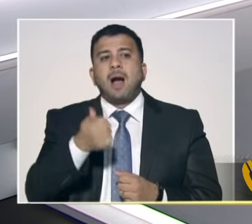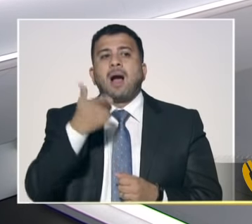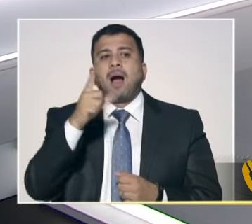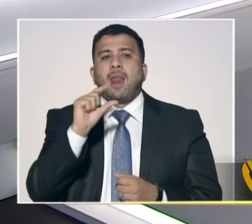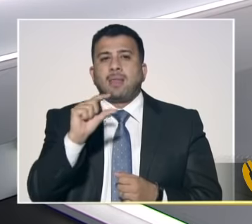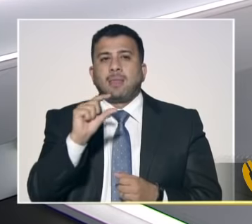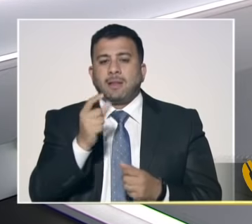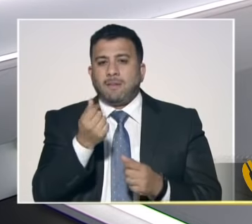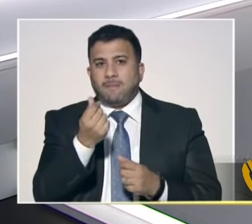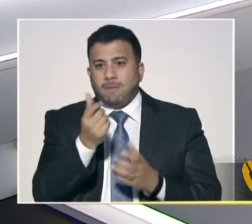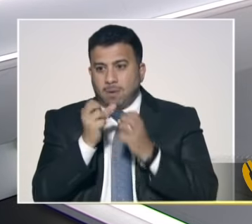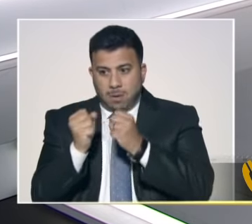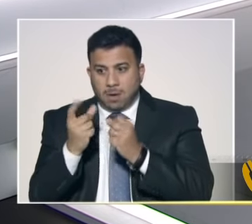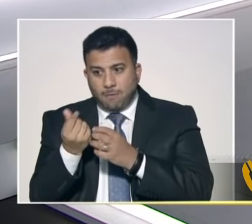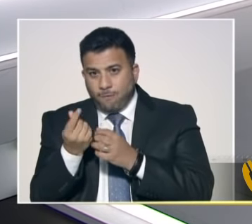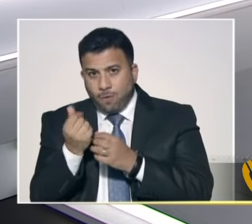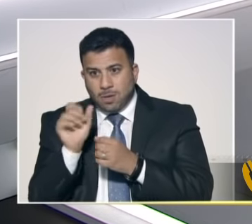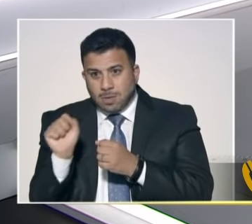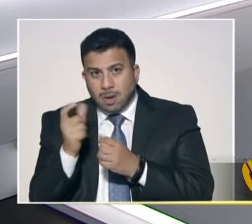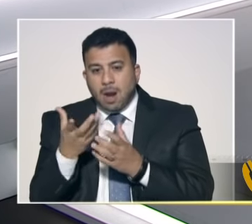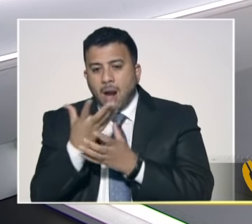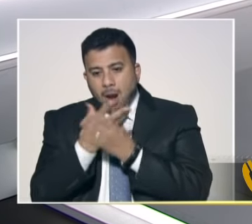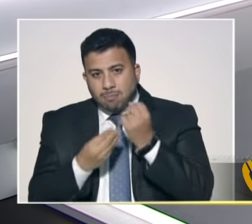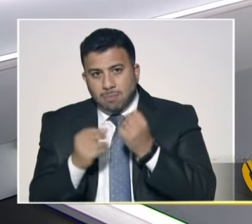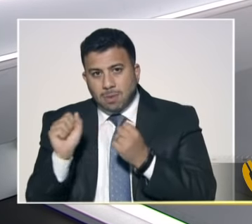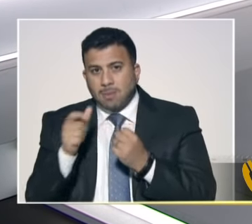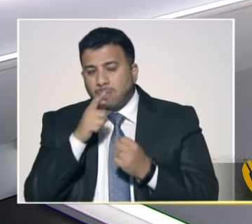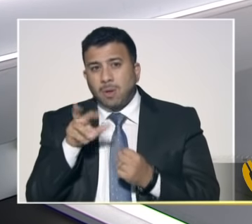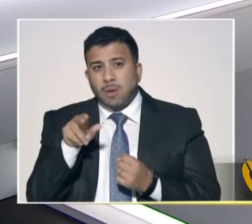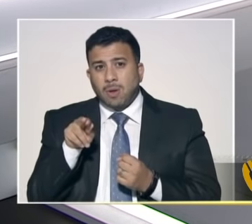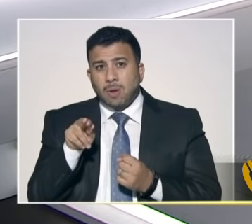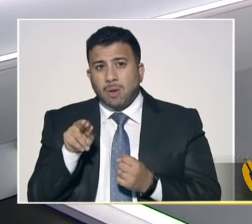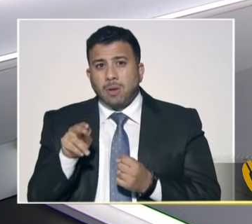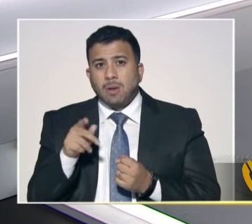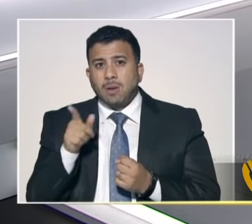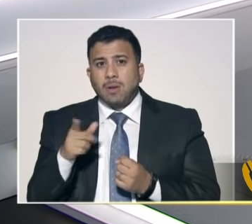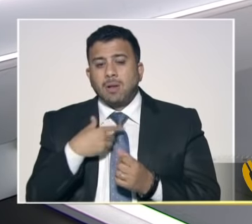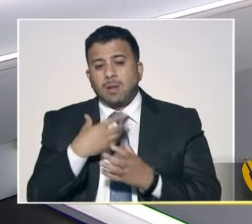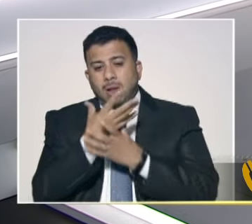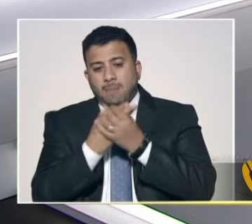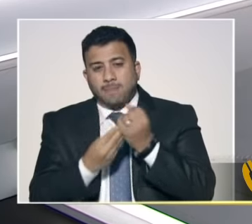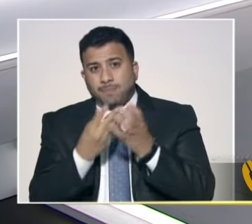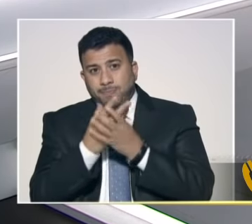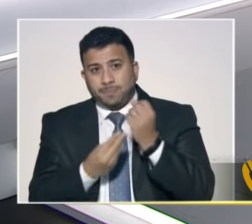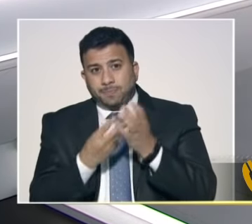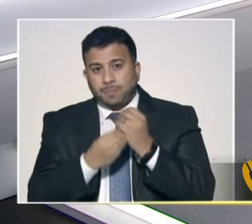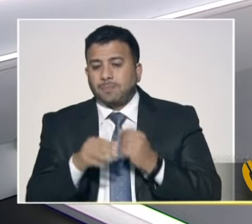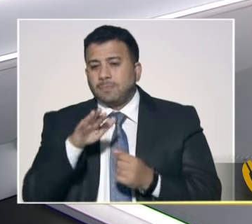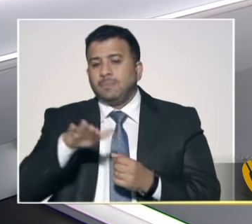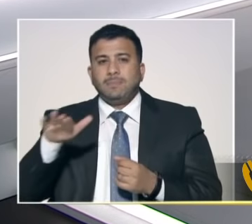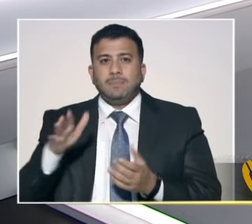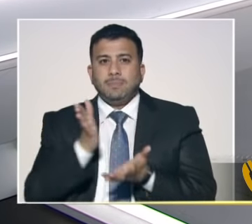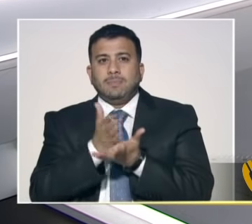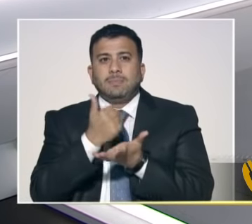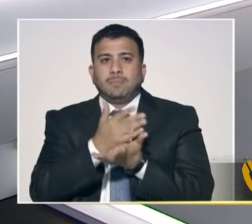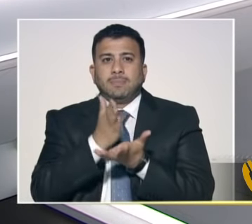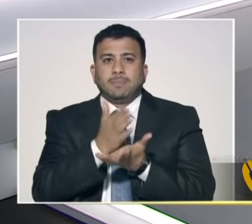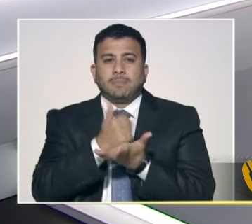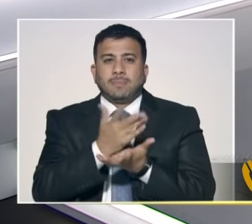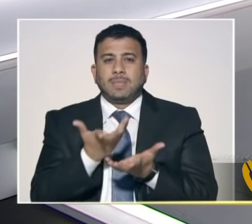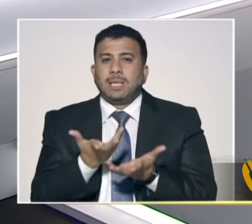نعم. وقالت لوالدتي، هي أخت الوالدة الصغيرة، قالت هذا الذهب تعطي أبنائي وبناتي. أي. بناتي فقط،